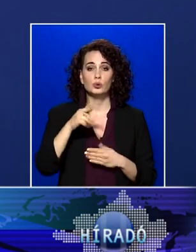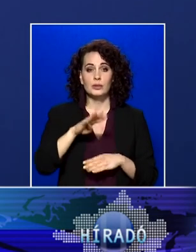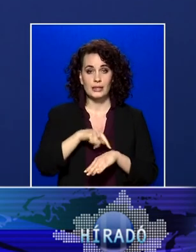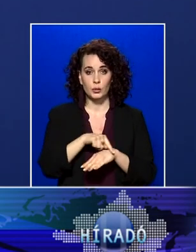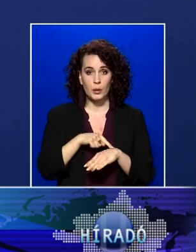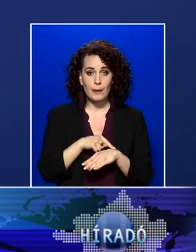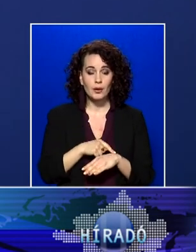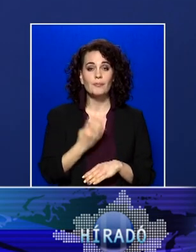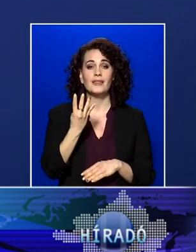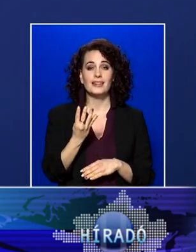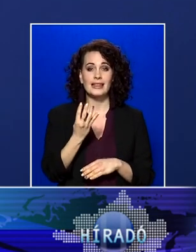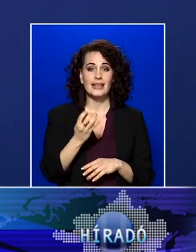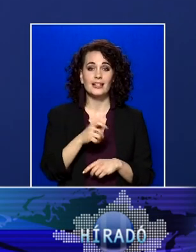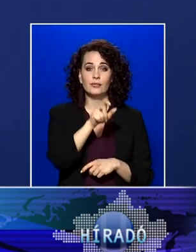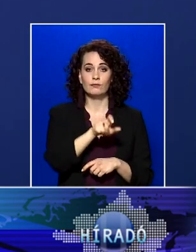órában 4